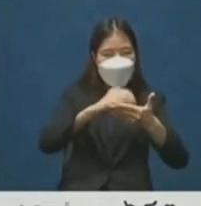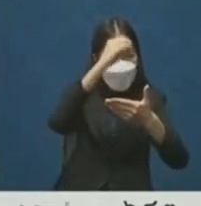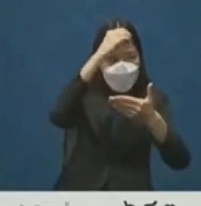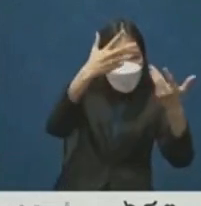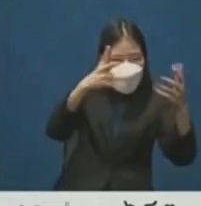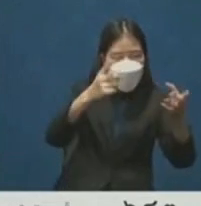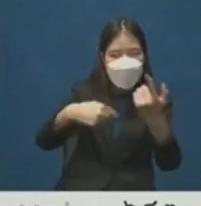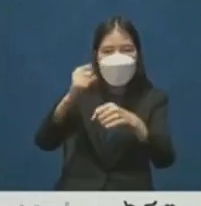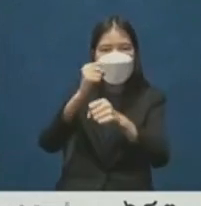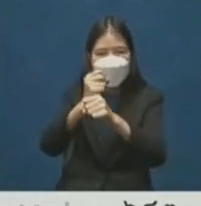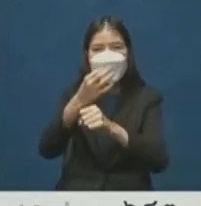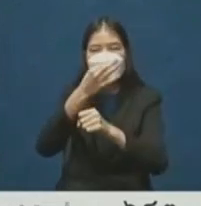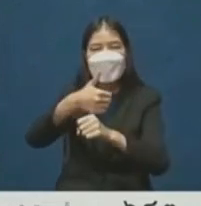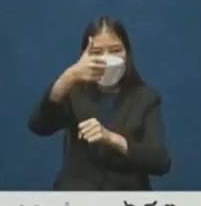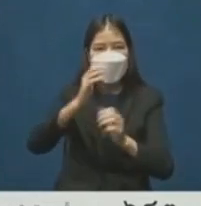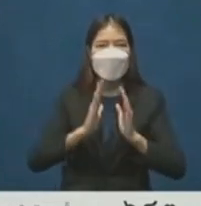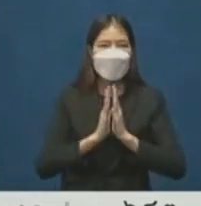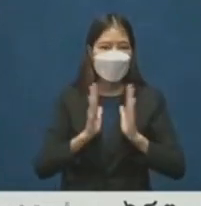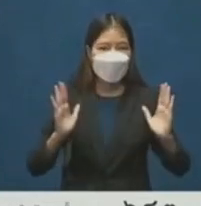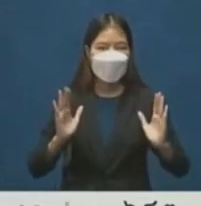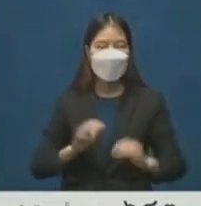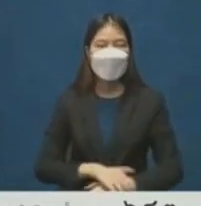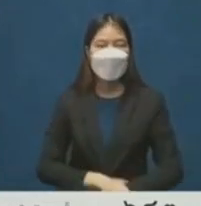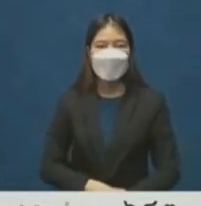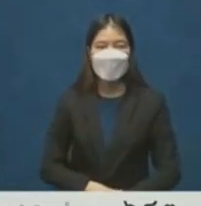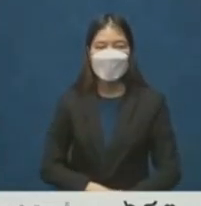ารถไปประกอบอาชีพได้ครับขอบคุณครับ